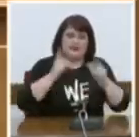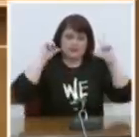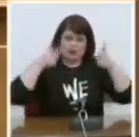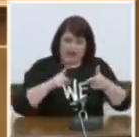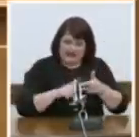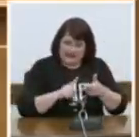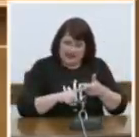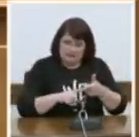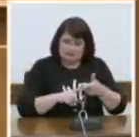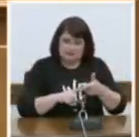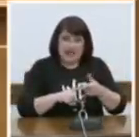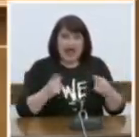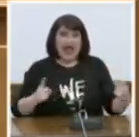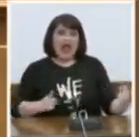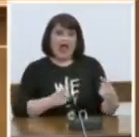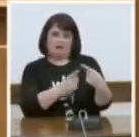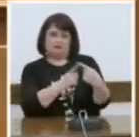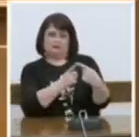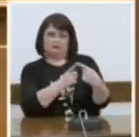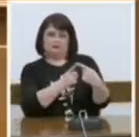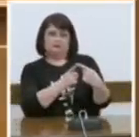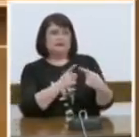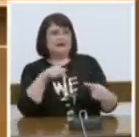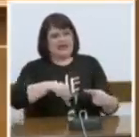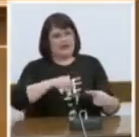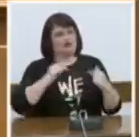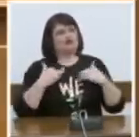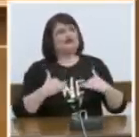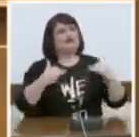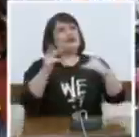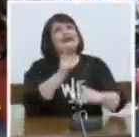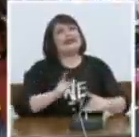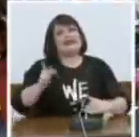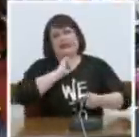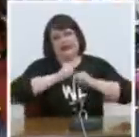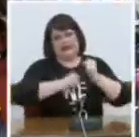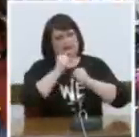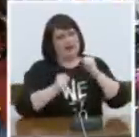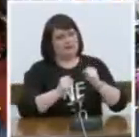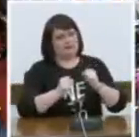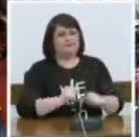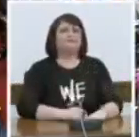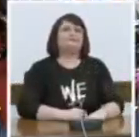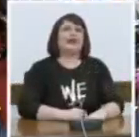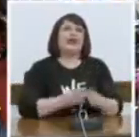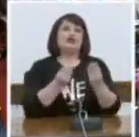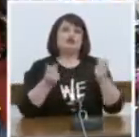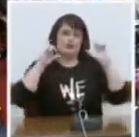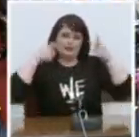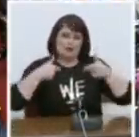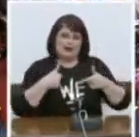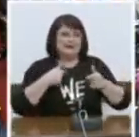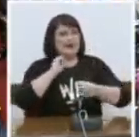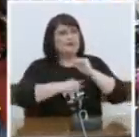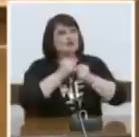αλλά θα μας βρείτε απέναντι. Και κοινοβουλευτικά και κινηματικά. Αλλά πάντα δημοκρατικά. Σε κάθε προσπάθεια επιβάρυνσης